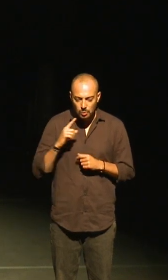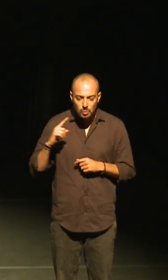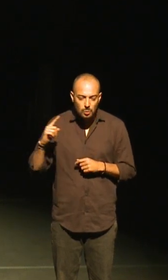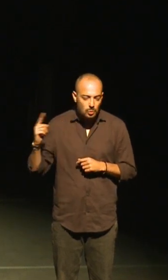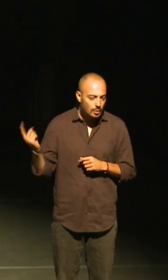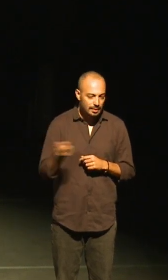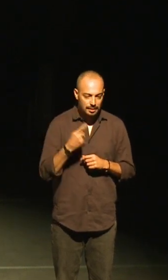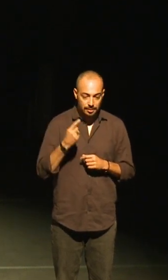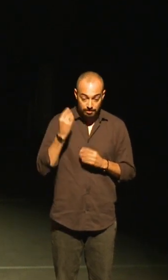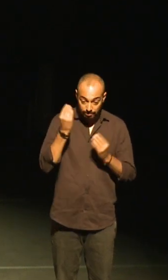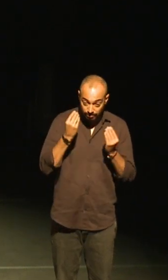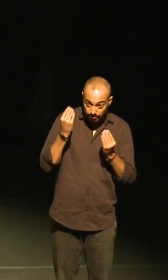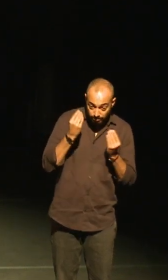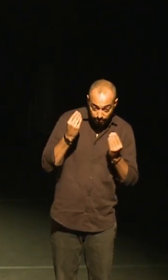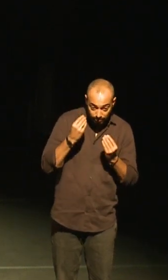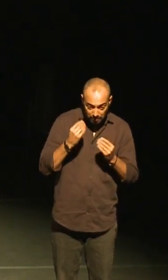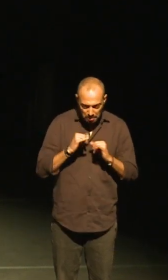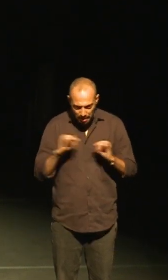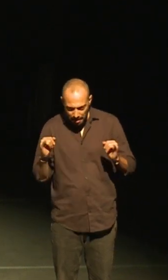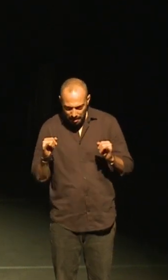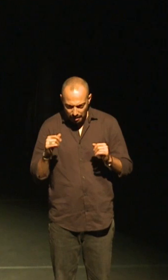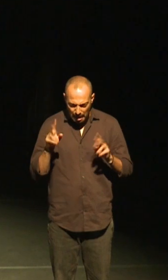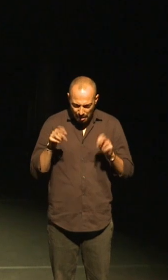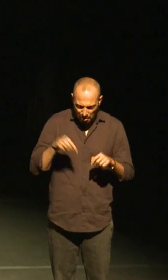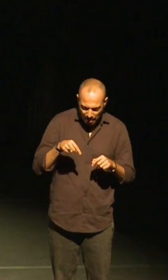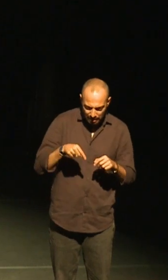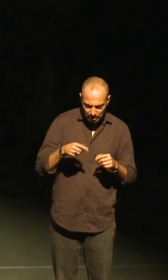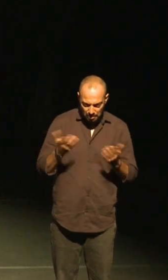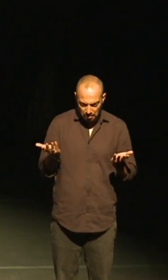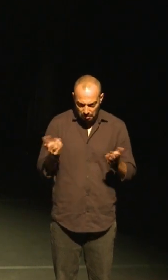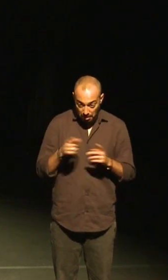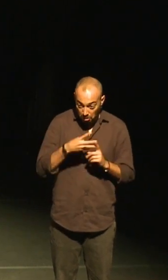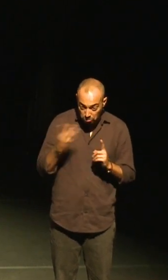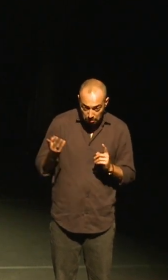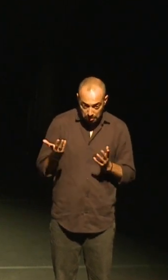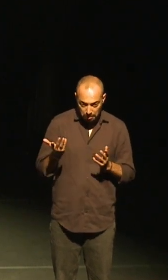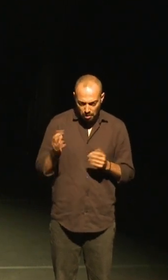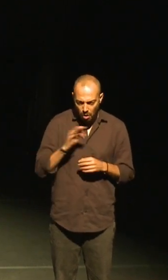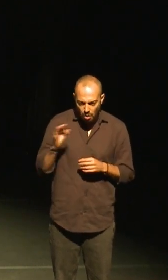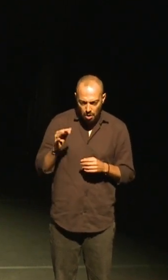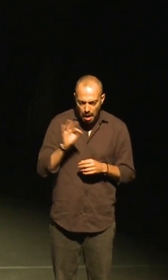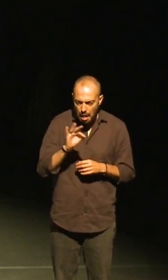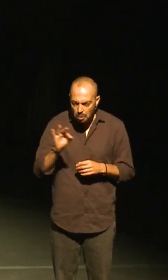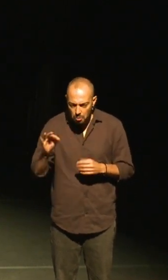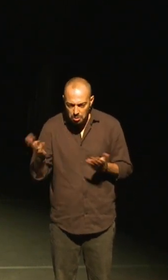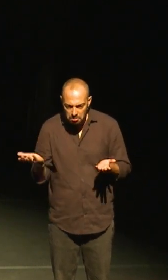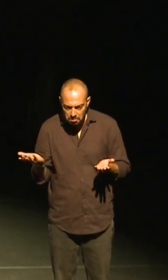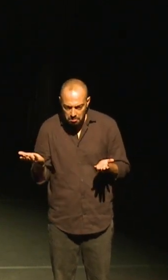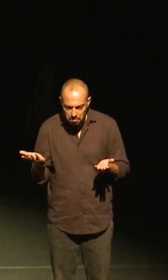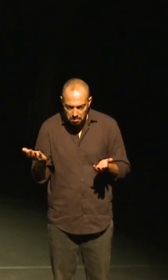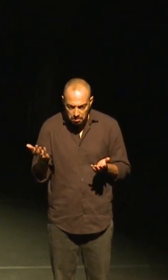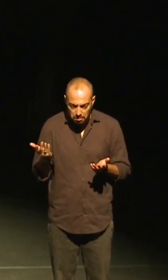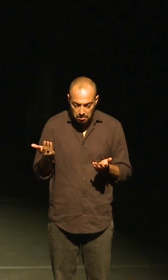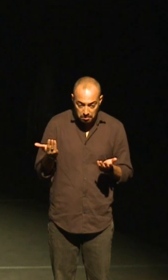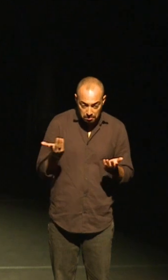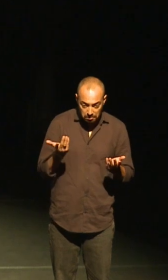a questo argomento oppure che si erano creati il parere basandoci sugli stereotipi sulle storie mai sentite